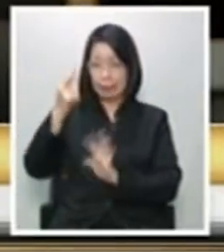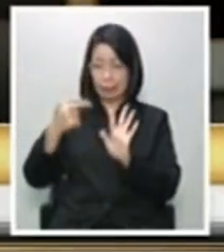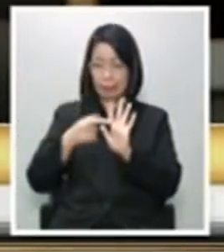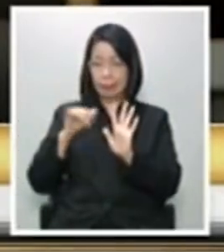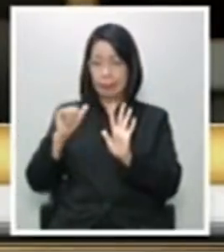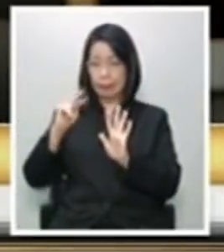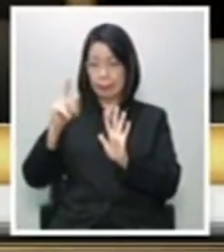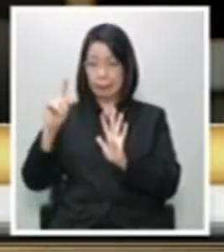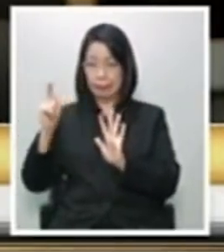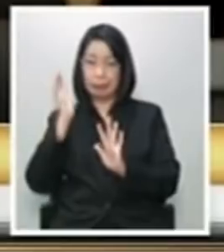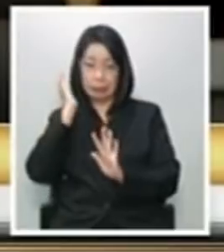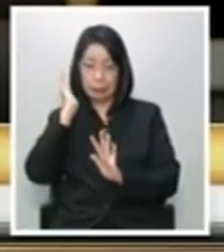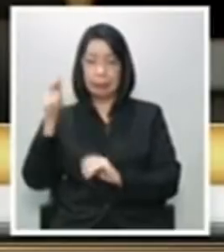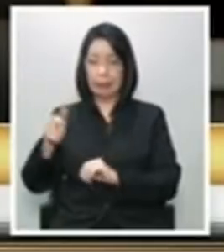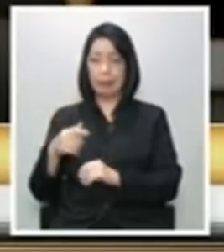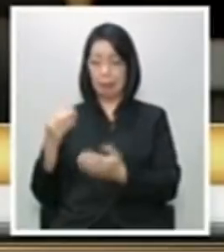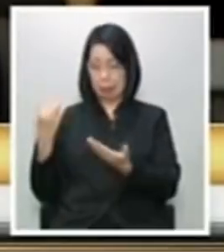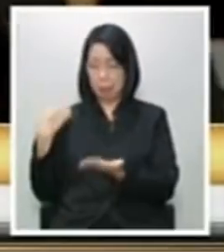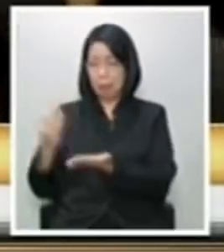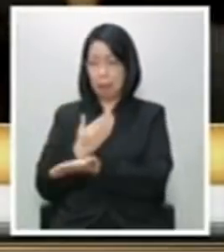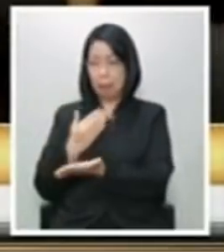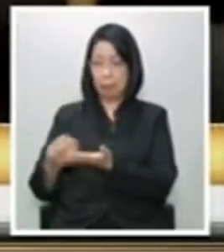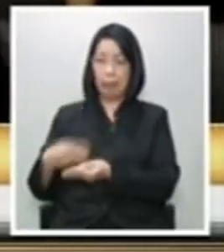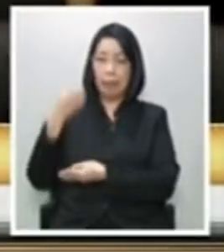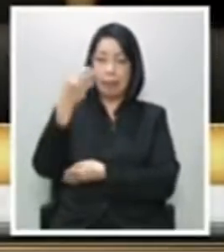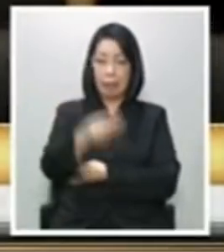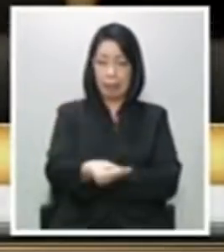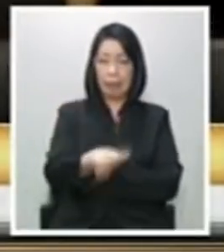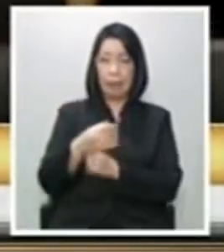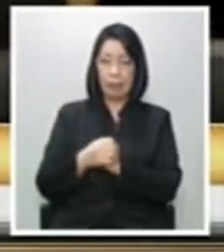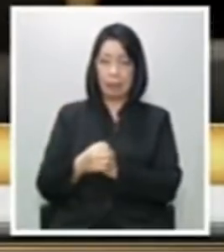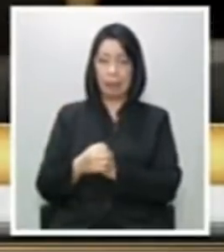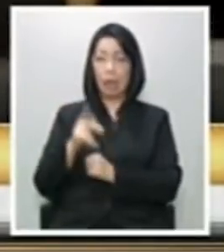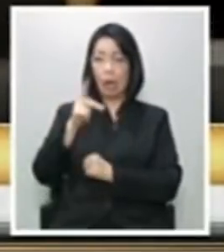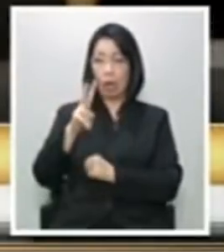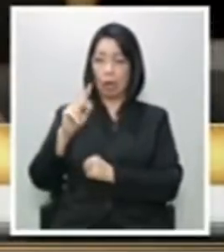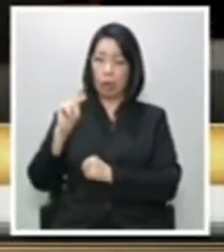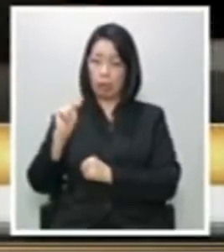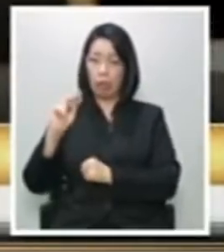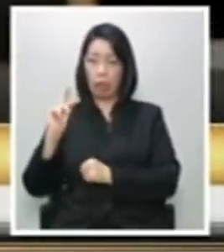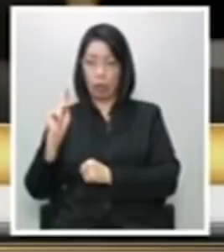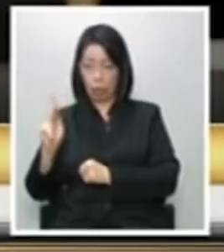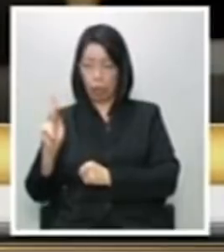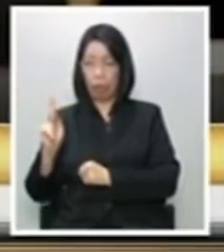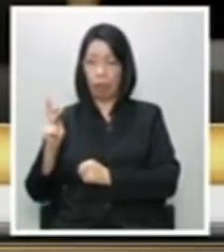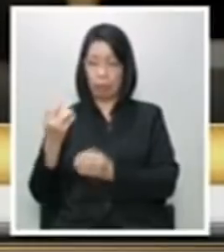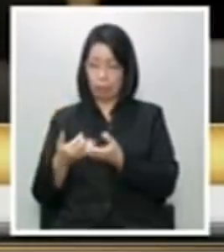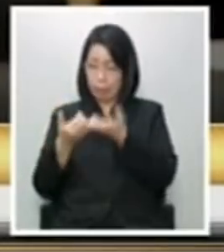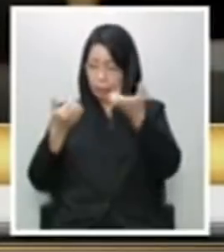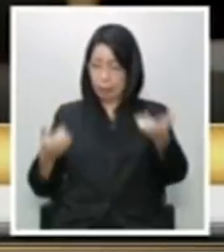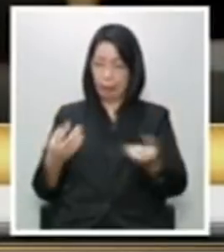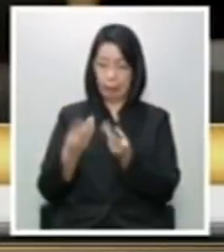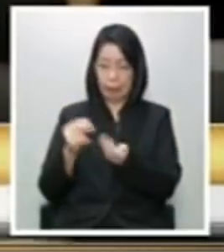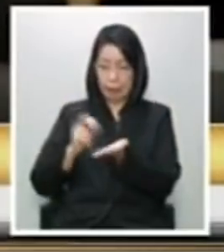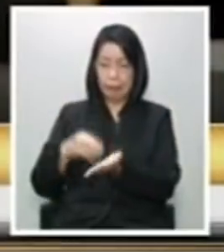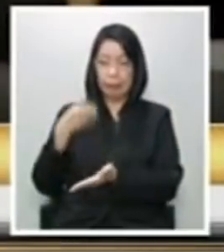ยากจนในเขตป่าสงวนเสื่อมโทรมหรือที่เรียกว่าคจก.ก็มีแนวคิดในการที่จะแยกคนออกจากป่าเพื่อที่